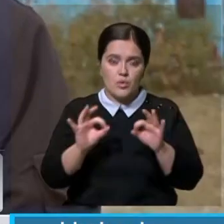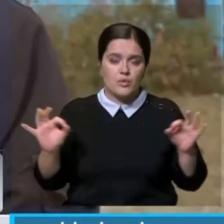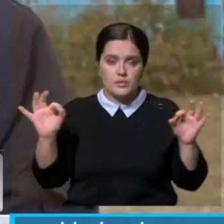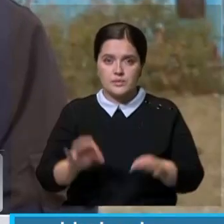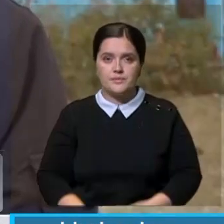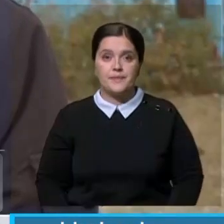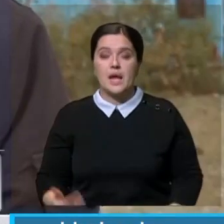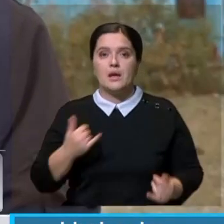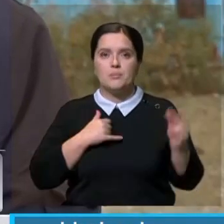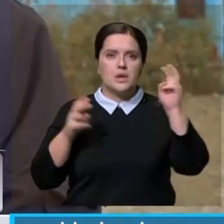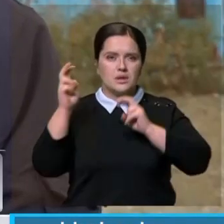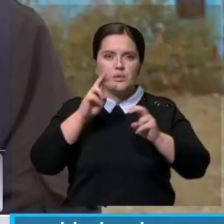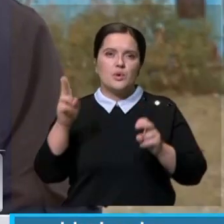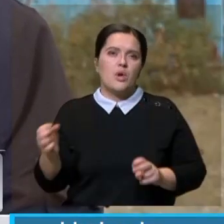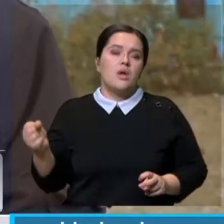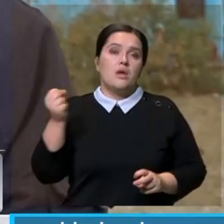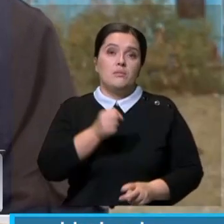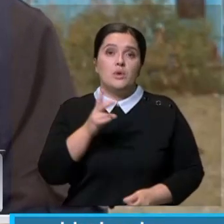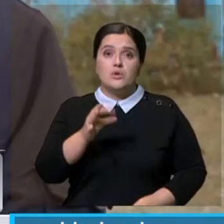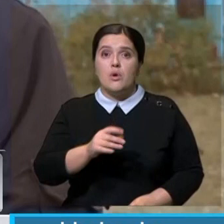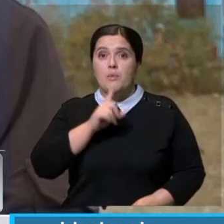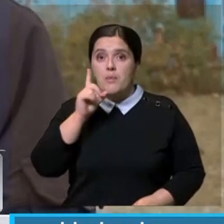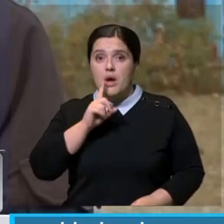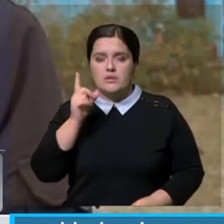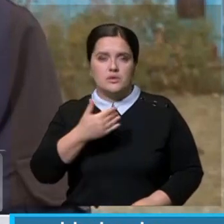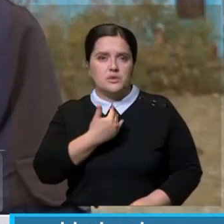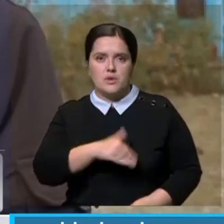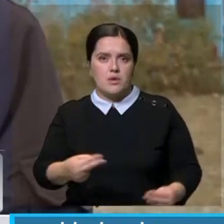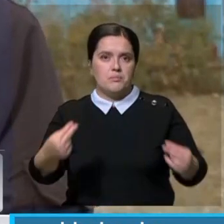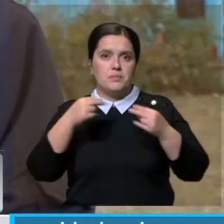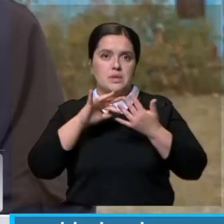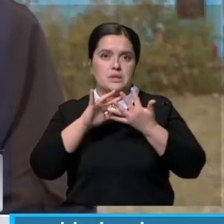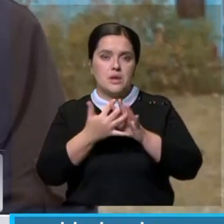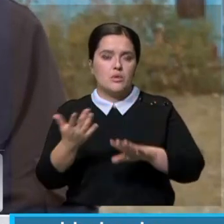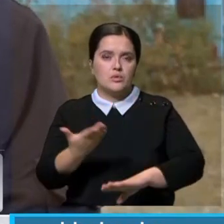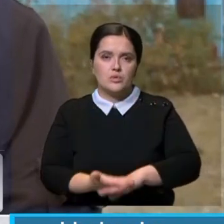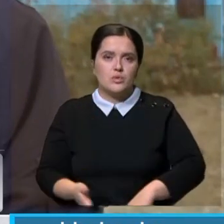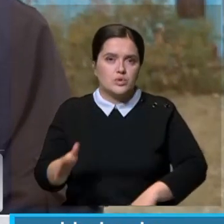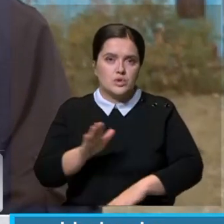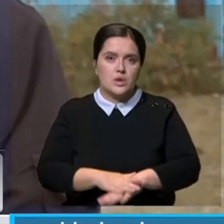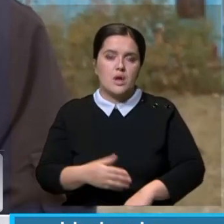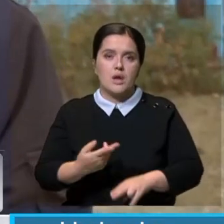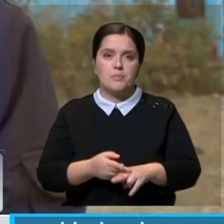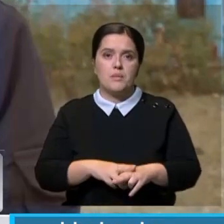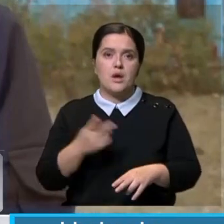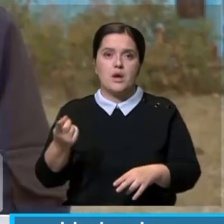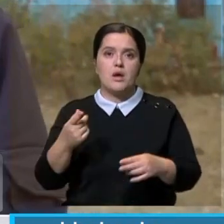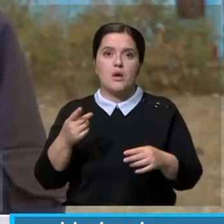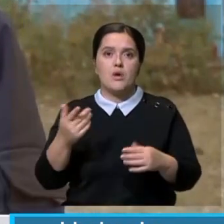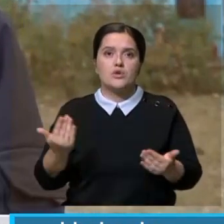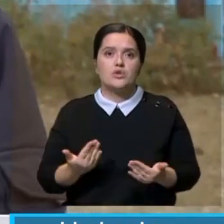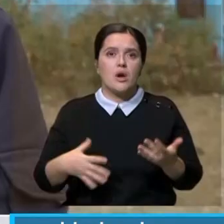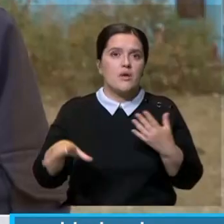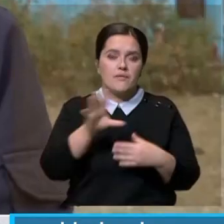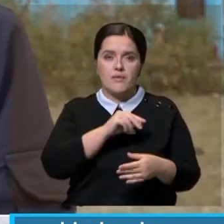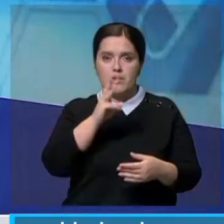Сейчас мы ищем медработника, но молодые кадры не хотят ехать в село, потому что тяжело. В основном за счет скота люди живут.